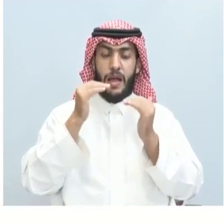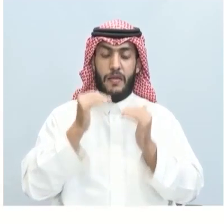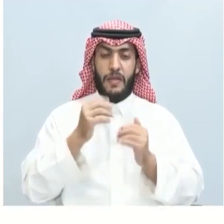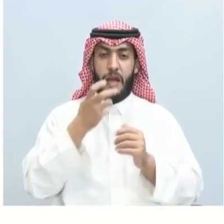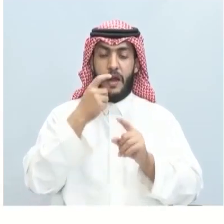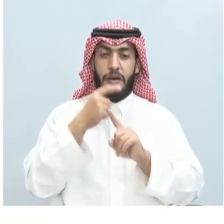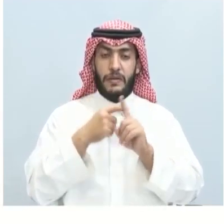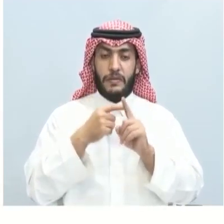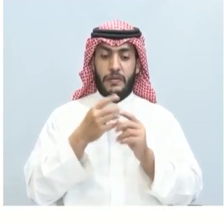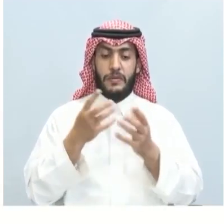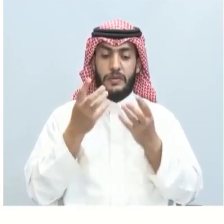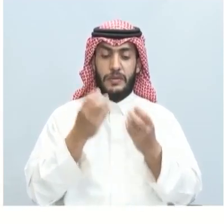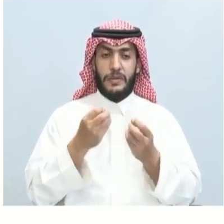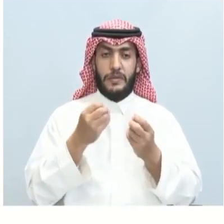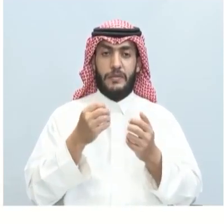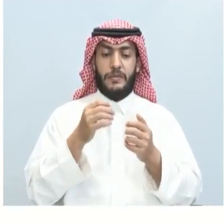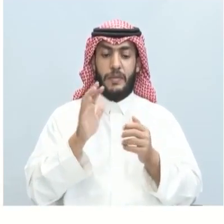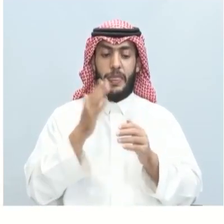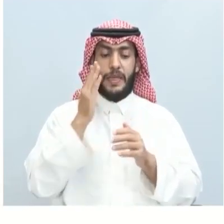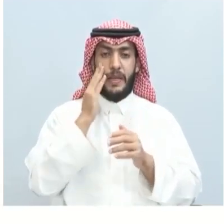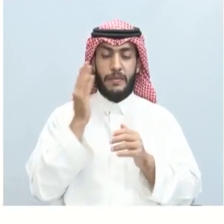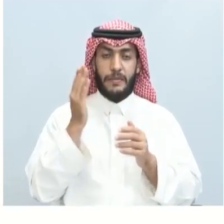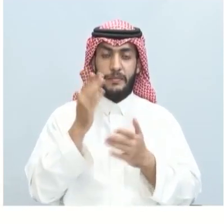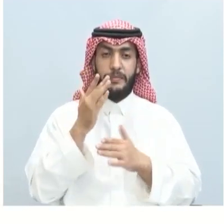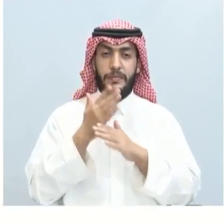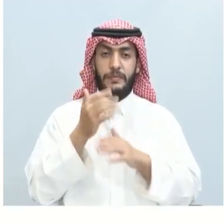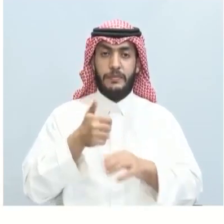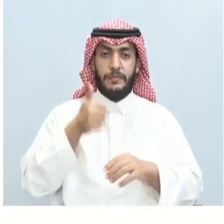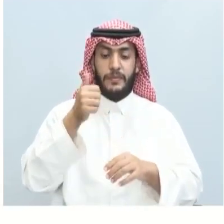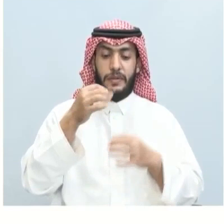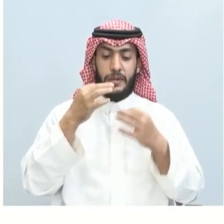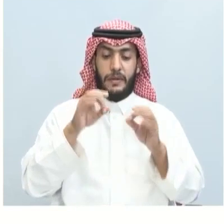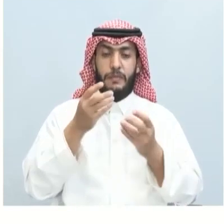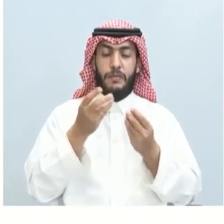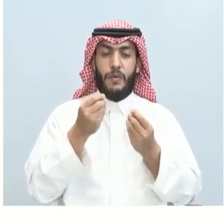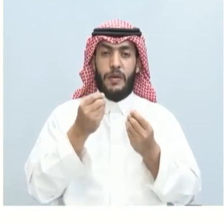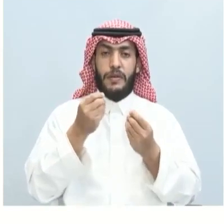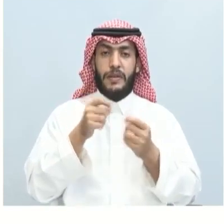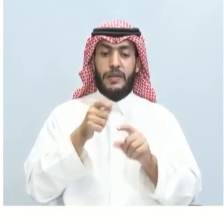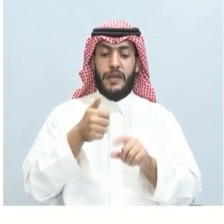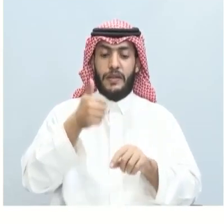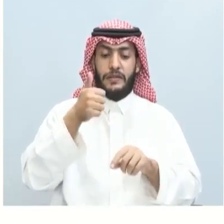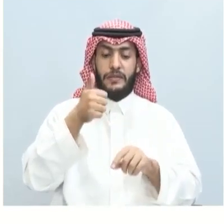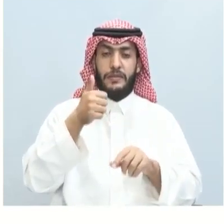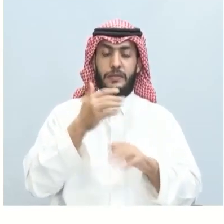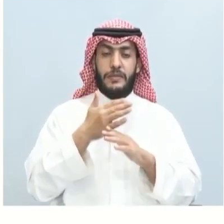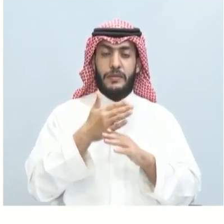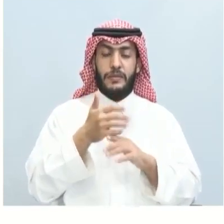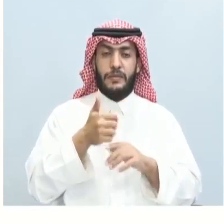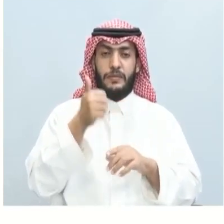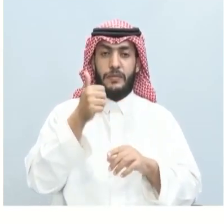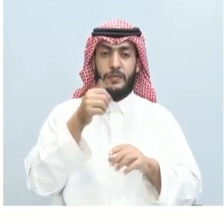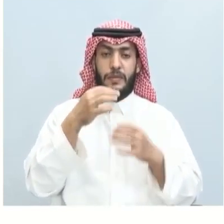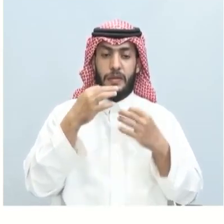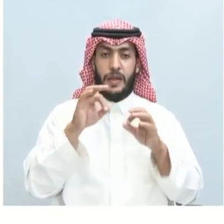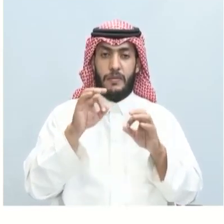الحراره انزياح التفاعل نحو اليمين لانتاج المزيد من المواد الناتجه اذا سينتج المزيد